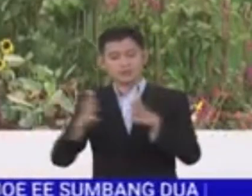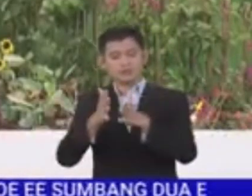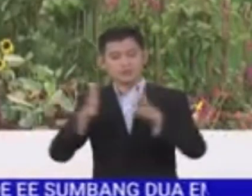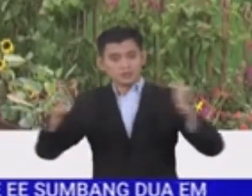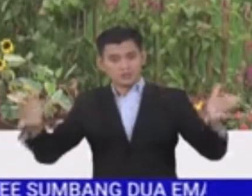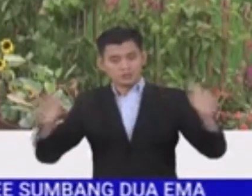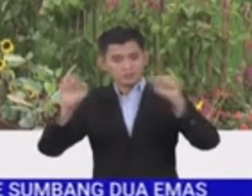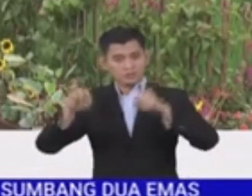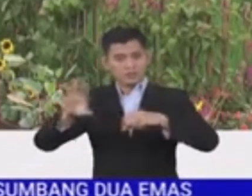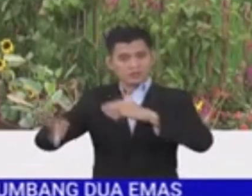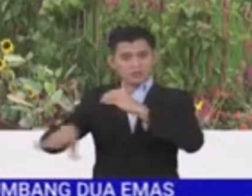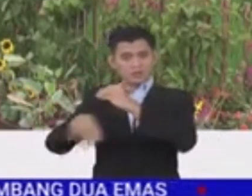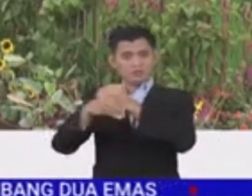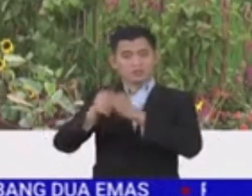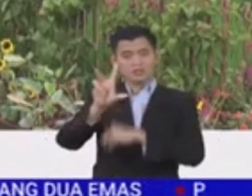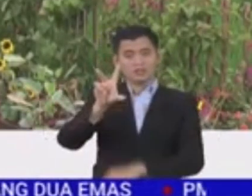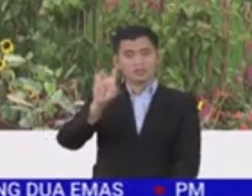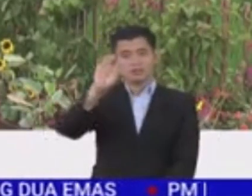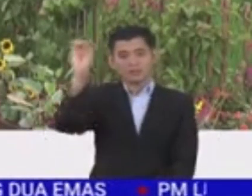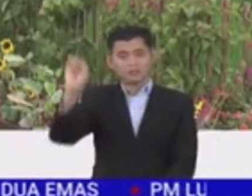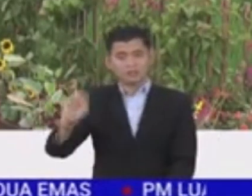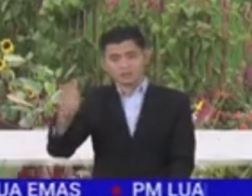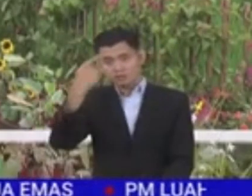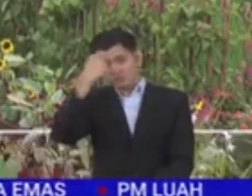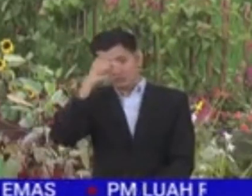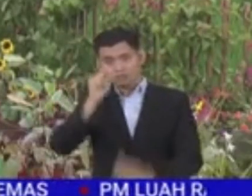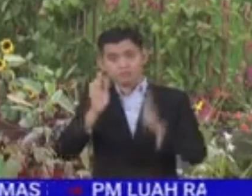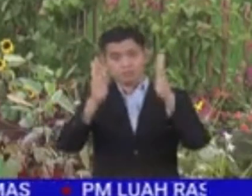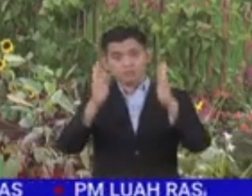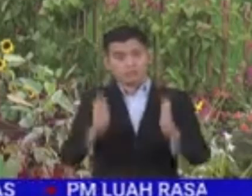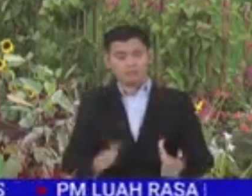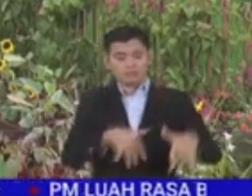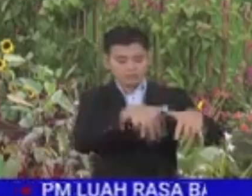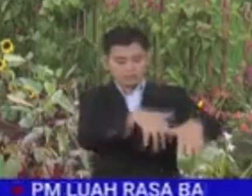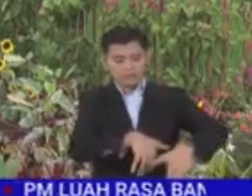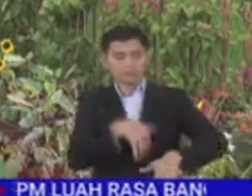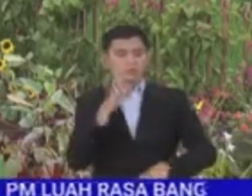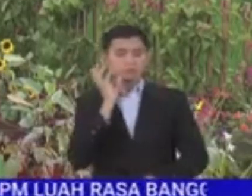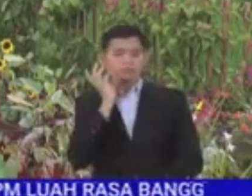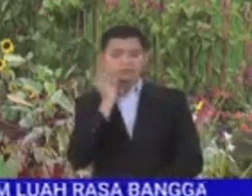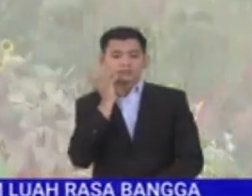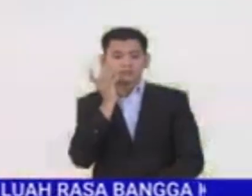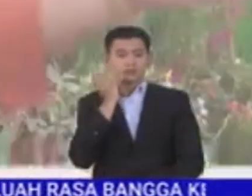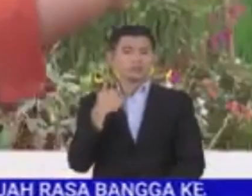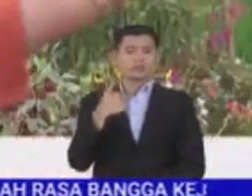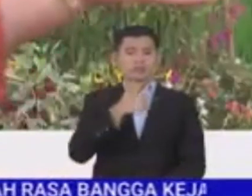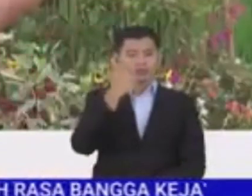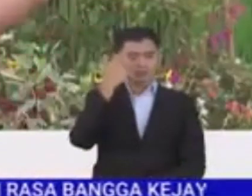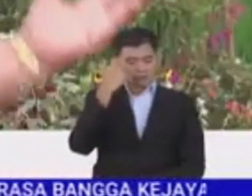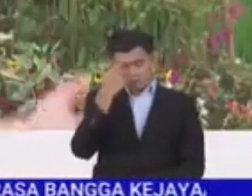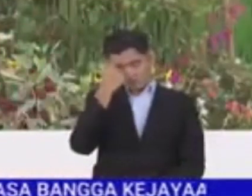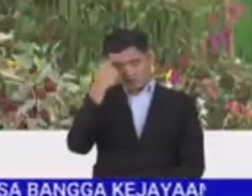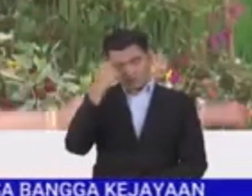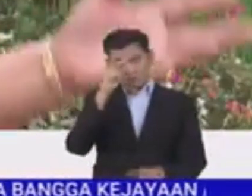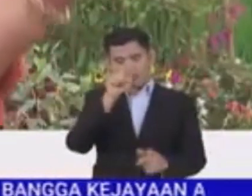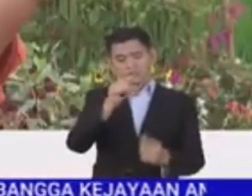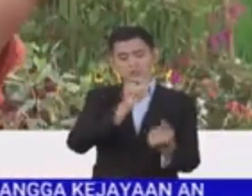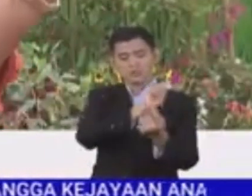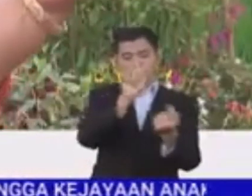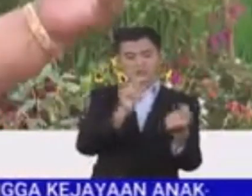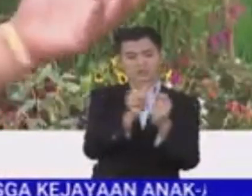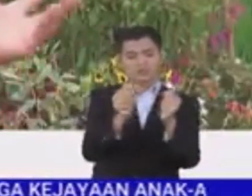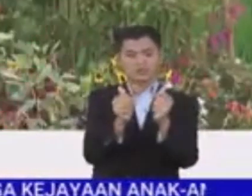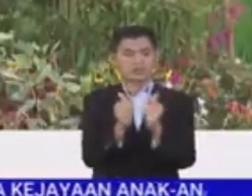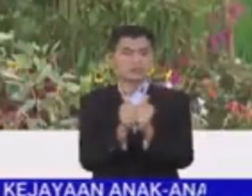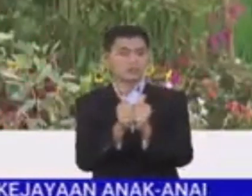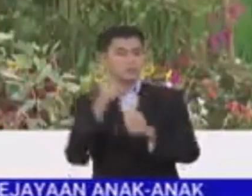lah pendapatan untuk pesawah dan juga ia bagus untuk agrotourism lah kalau kita tahu kan. Agrotourism orang datang, kita